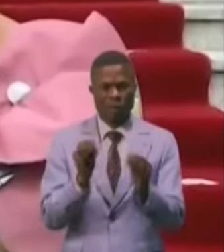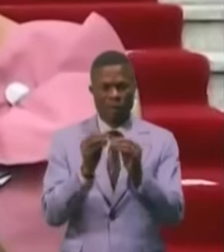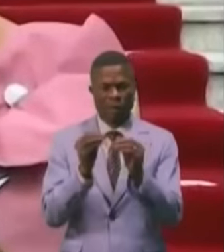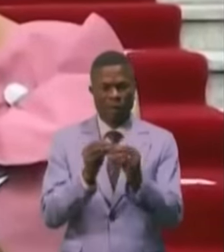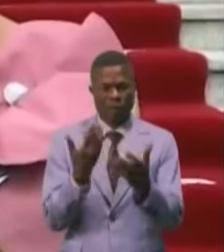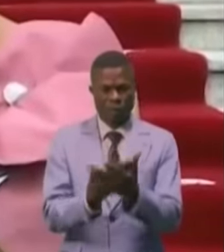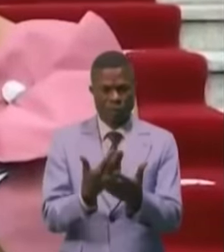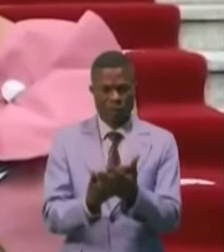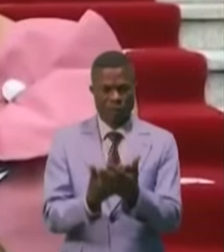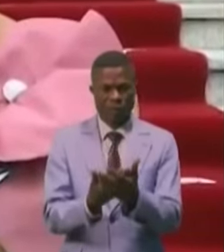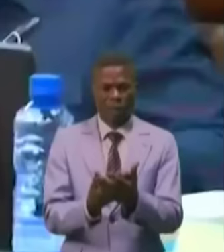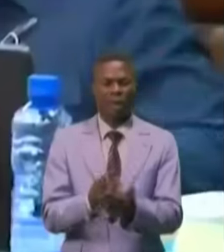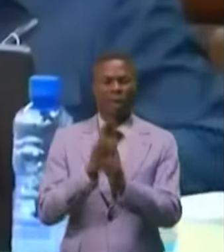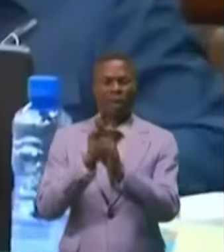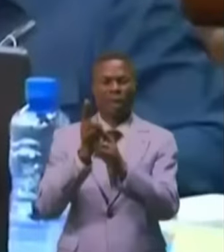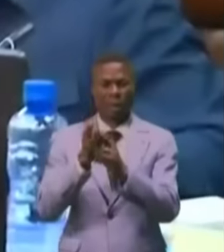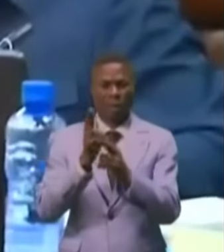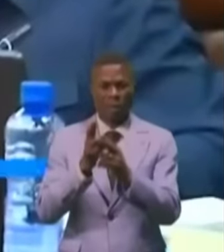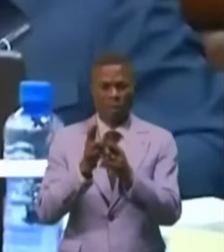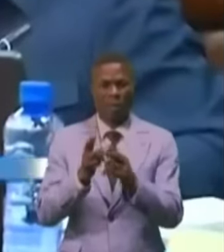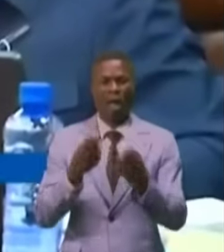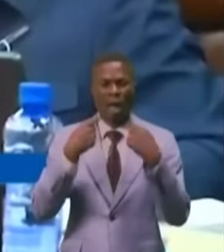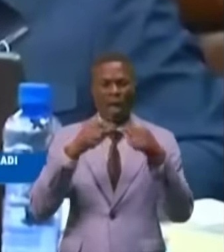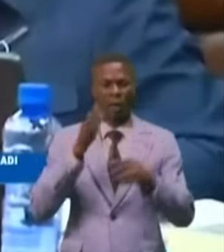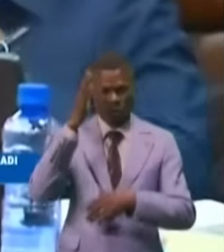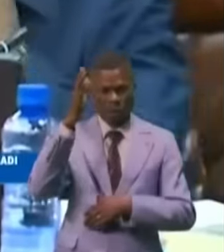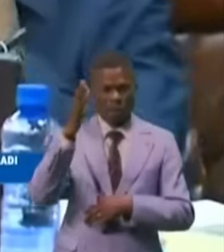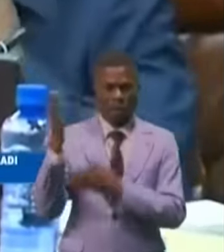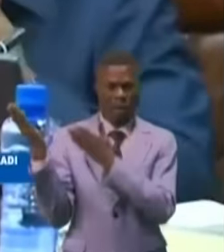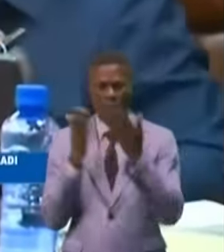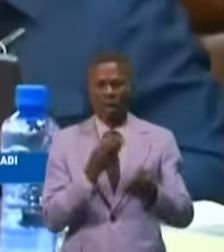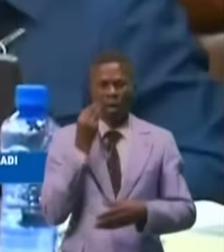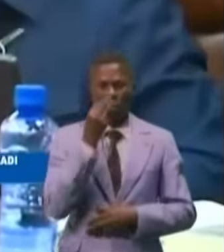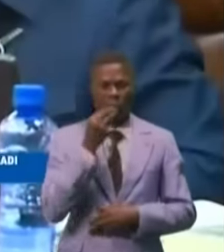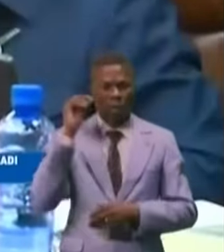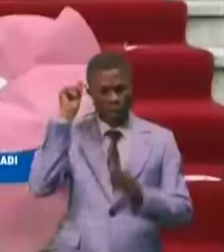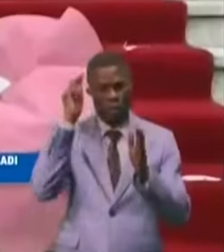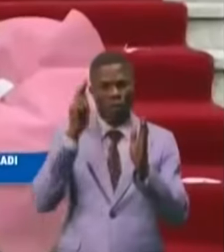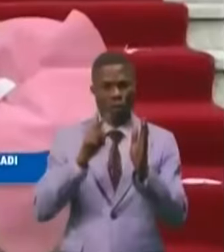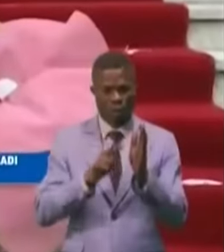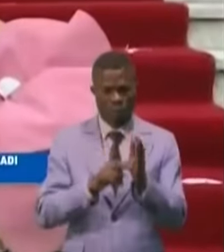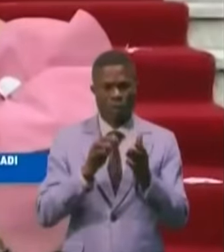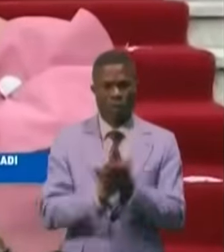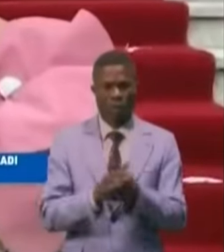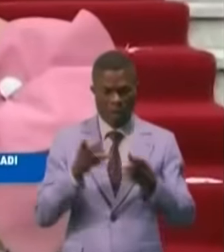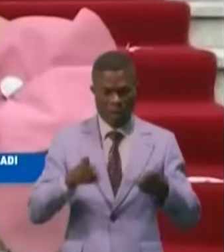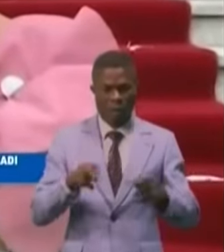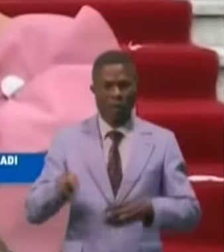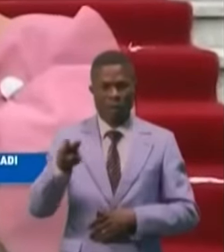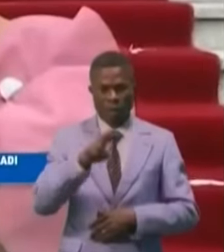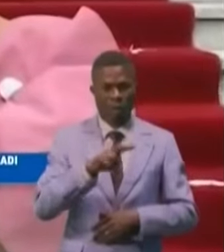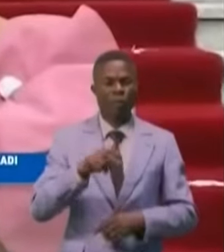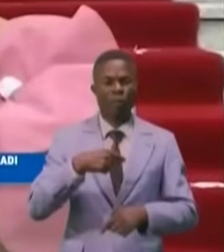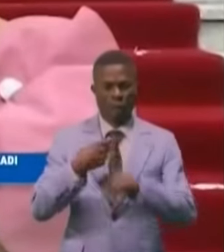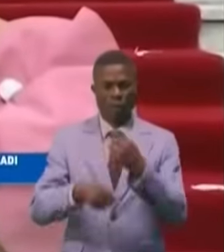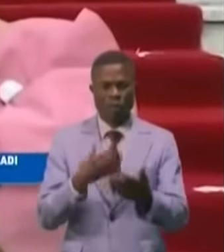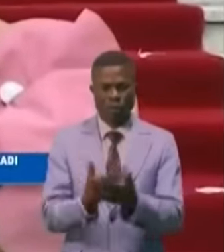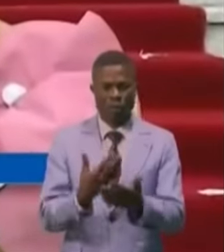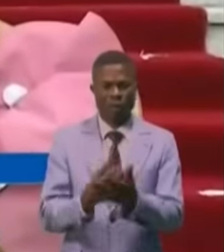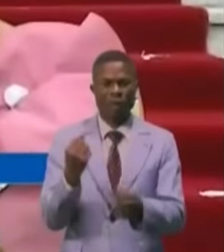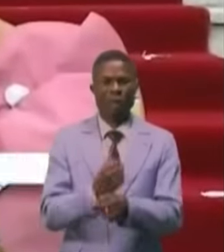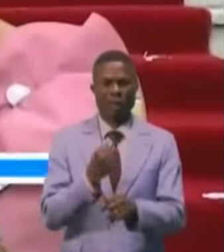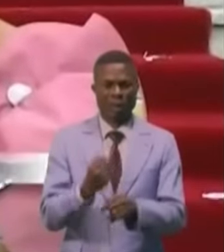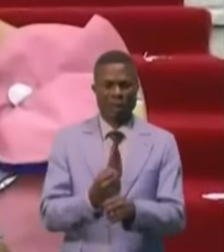dont le compte rendu sera fait par le porte-parole du gouvernement. Et cela va nous permettre de démarrer rapidement le travail parce